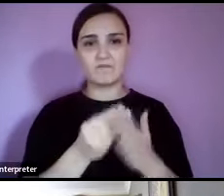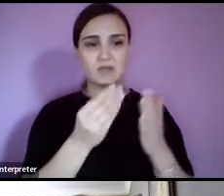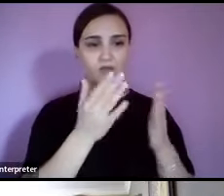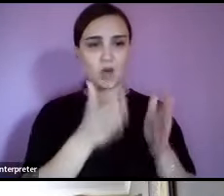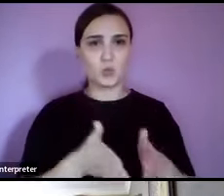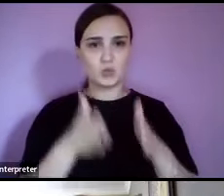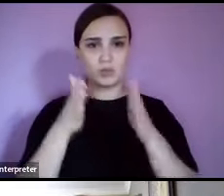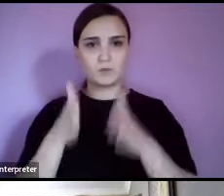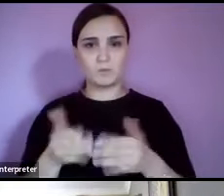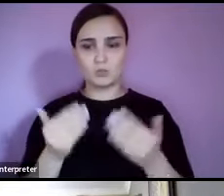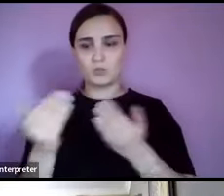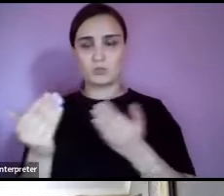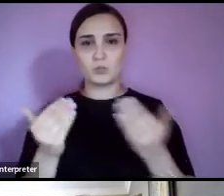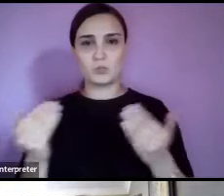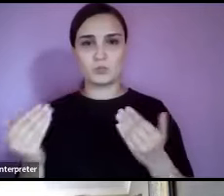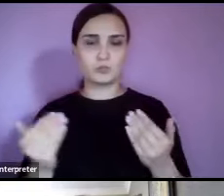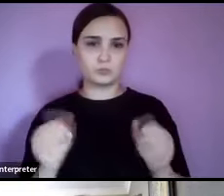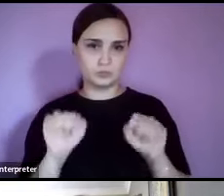ესეთი